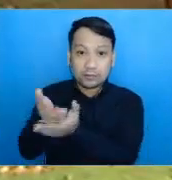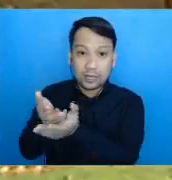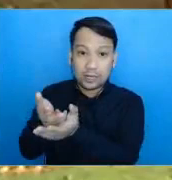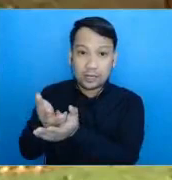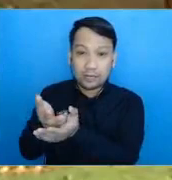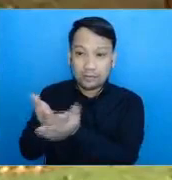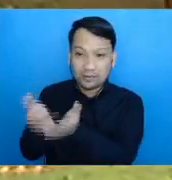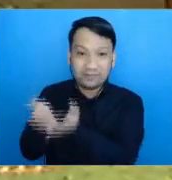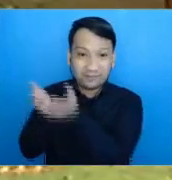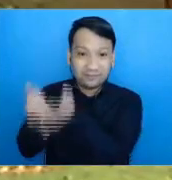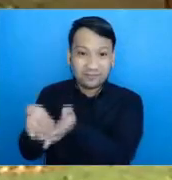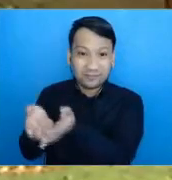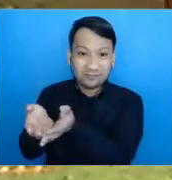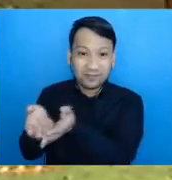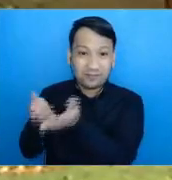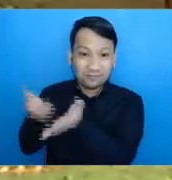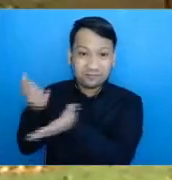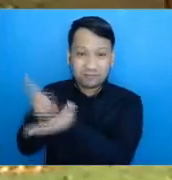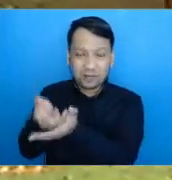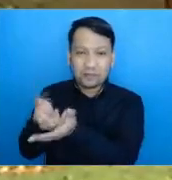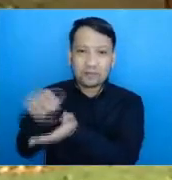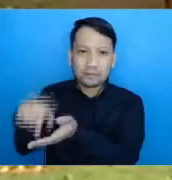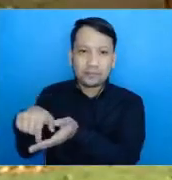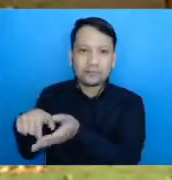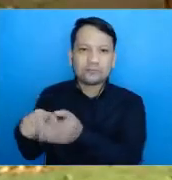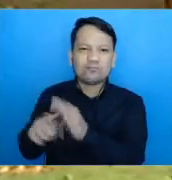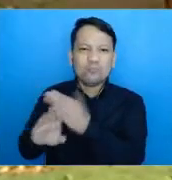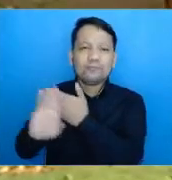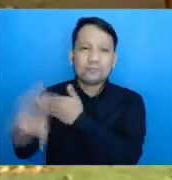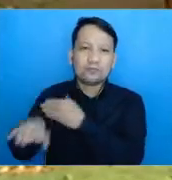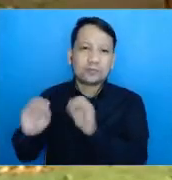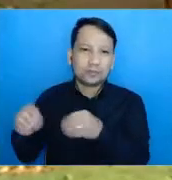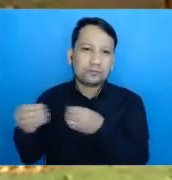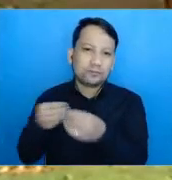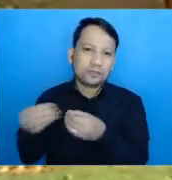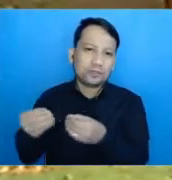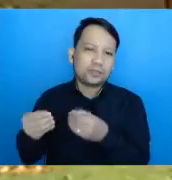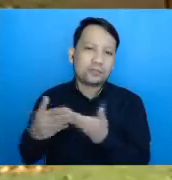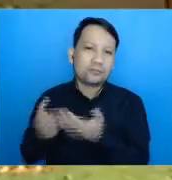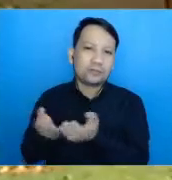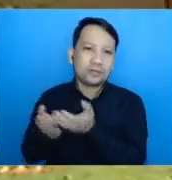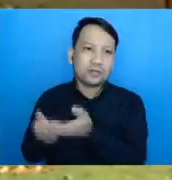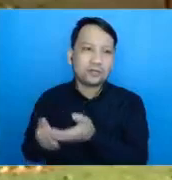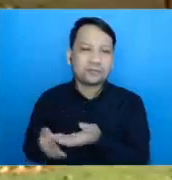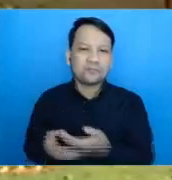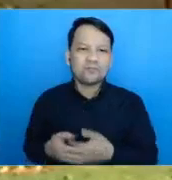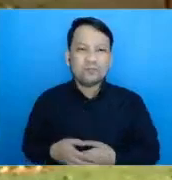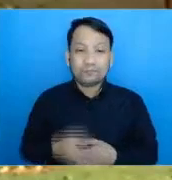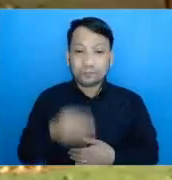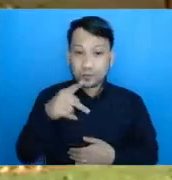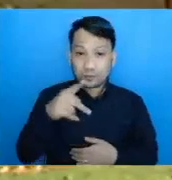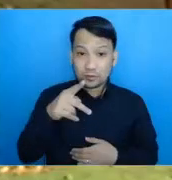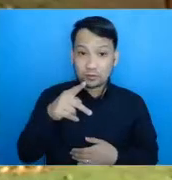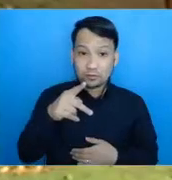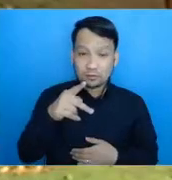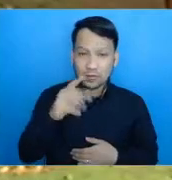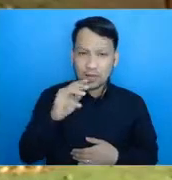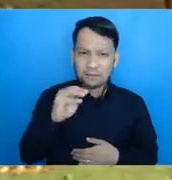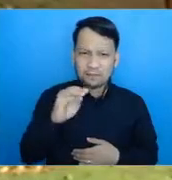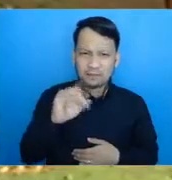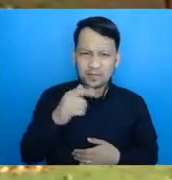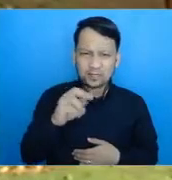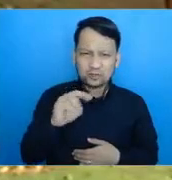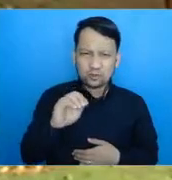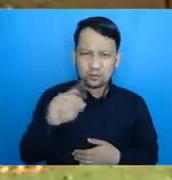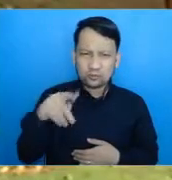Southern Tagalog ay nakapagbalik operasyon na nga yung Matnog Port naman sa Sursogon.